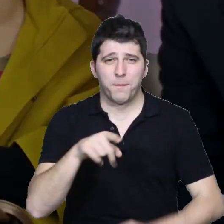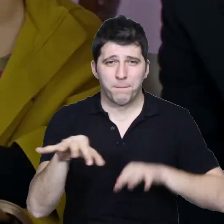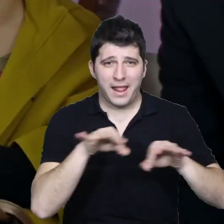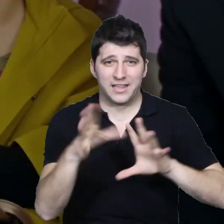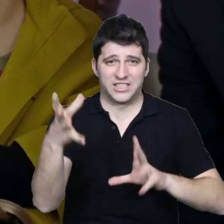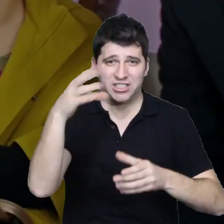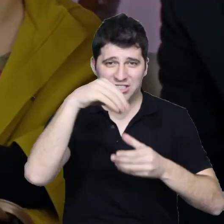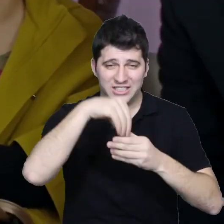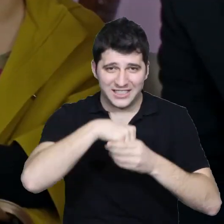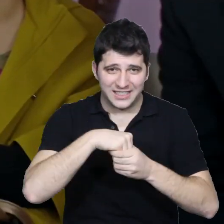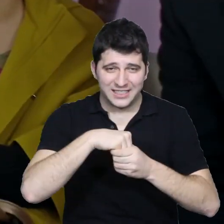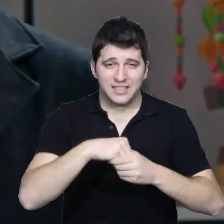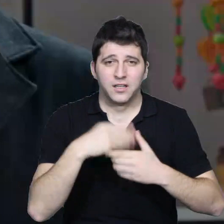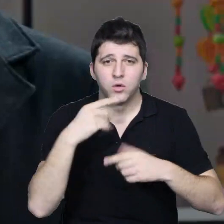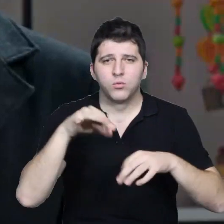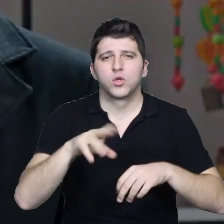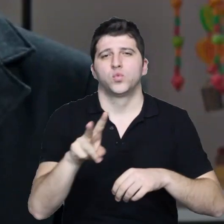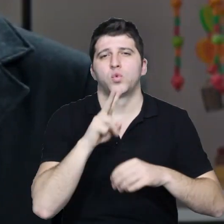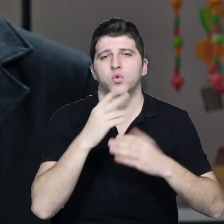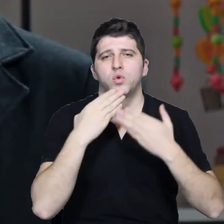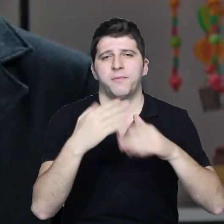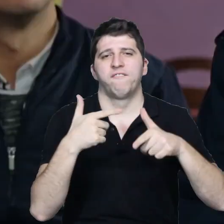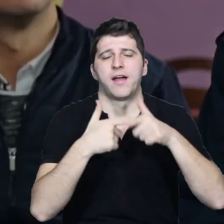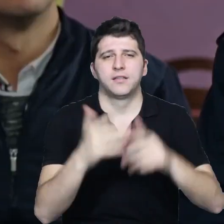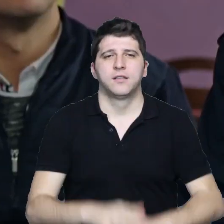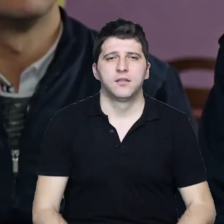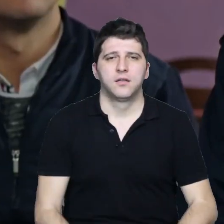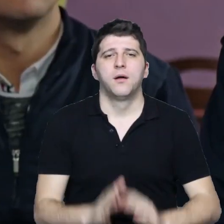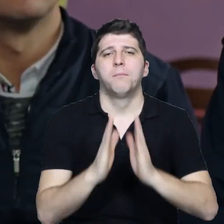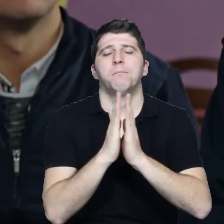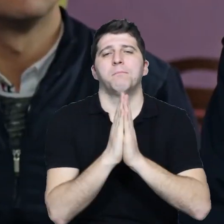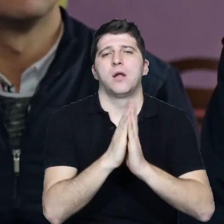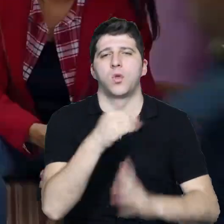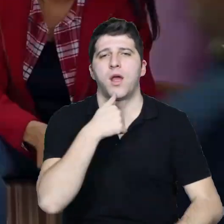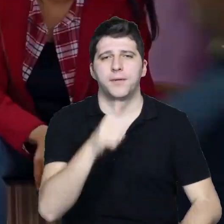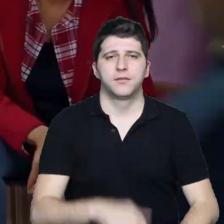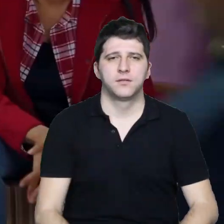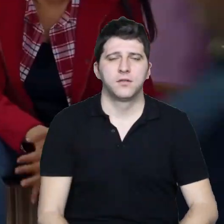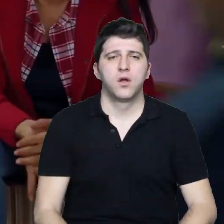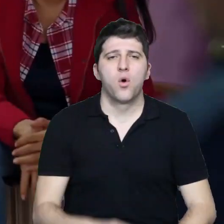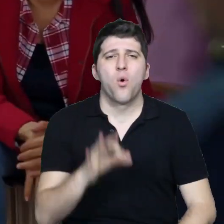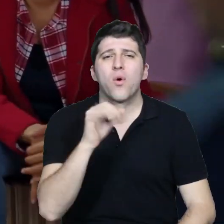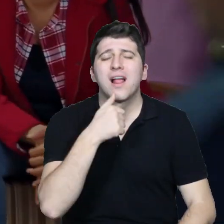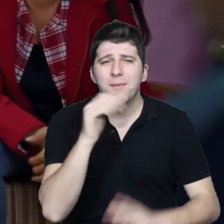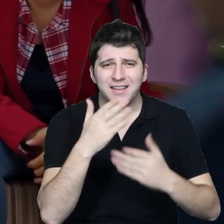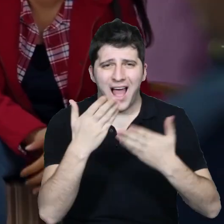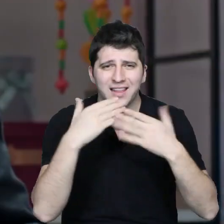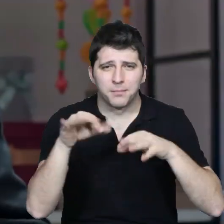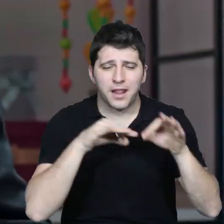içine katarak burada sonlandıracağım Fatih. Pardon abi. Oral abi hadi anlat